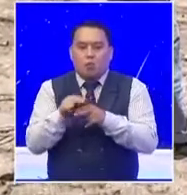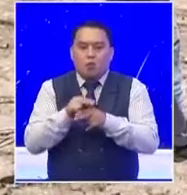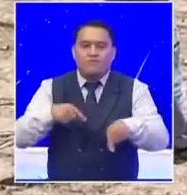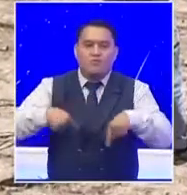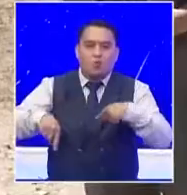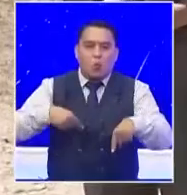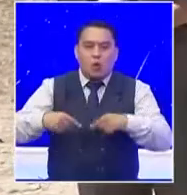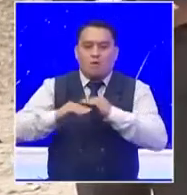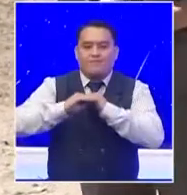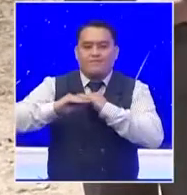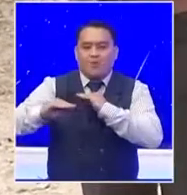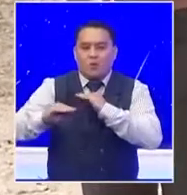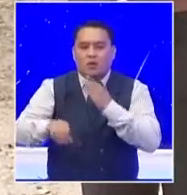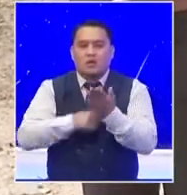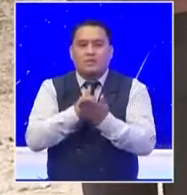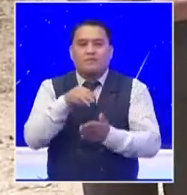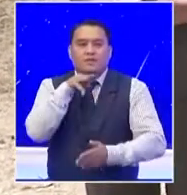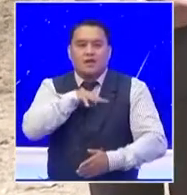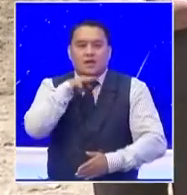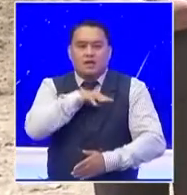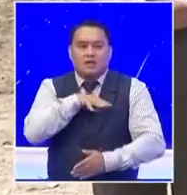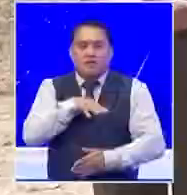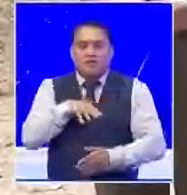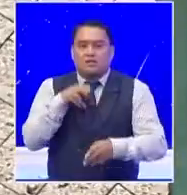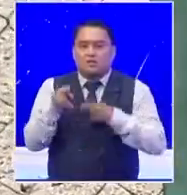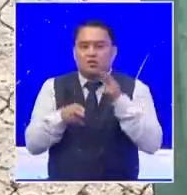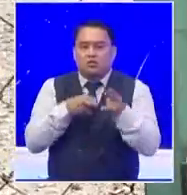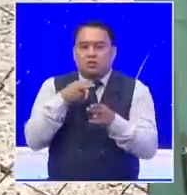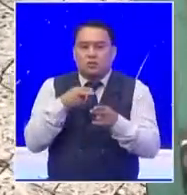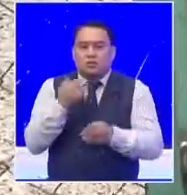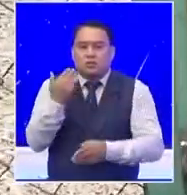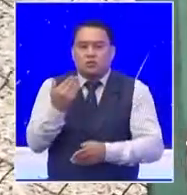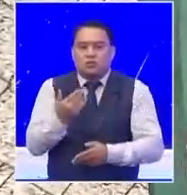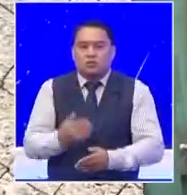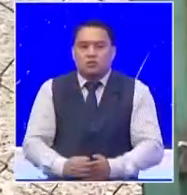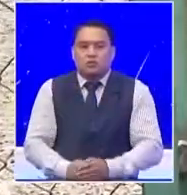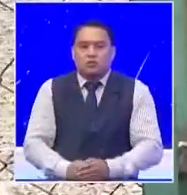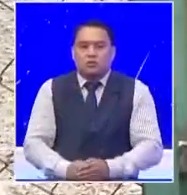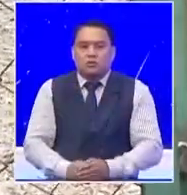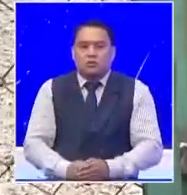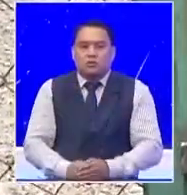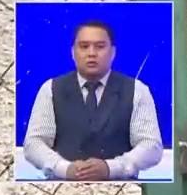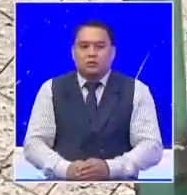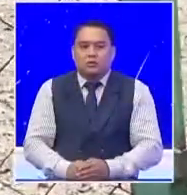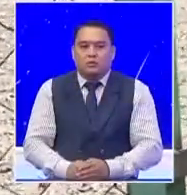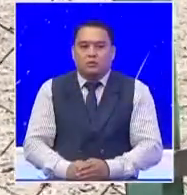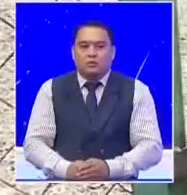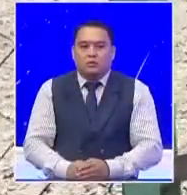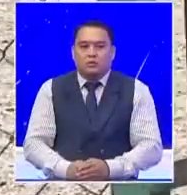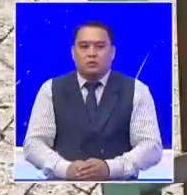футбольного поля, на взгляд главы города Текели, не выдерживает никакой критики. Все, косо, криво, бер. Выровняйте,